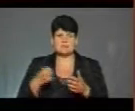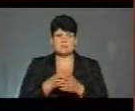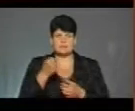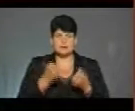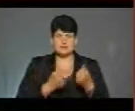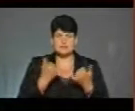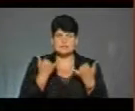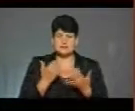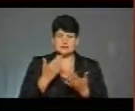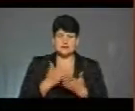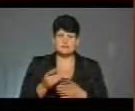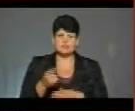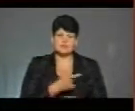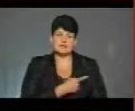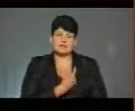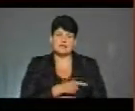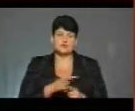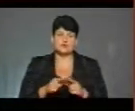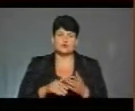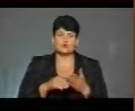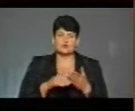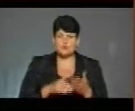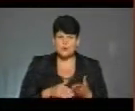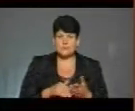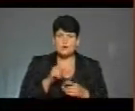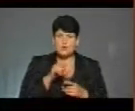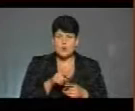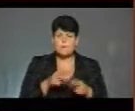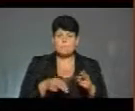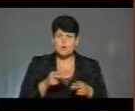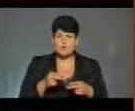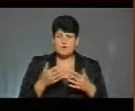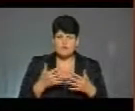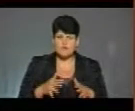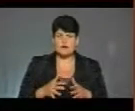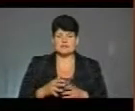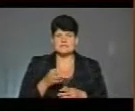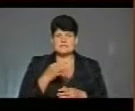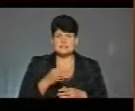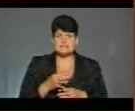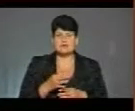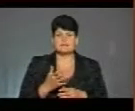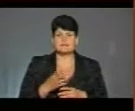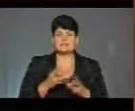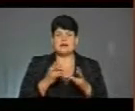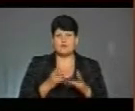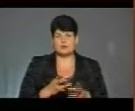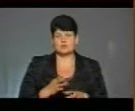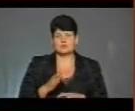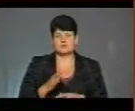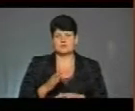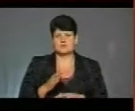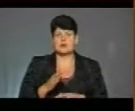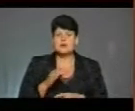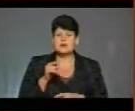автомобіль, зараз перебуває в тернопільській лікарні швидкої допомоги. Його прооперували, повідомив черговий травматолог цієї лікарні Андрій